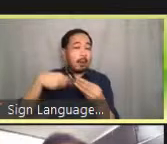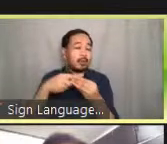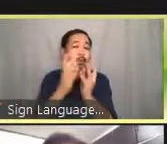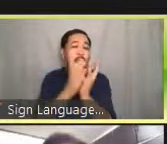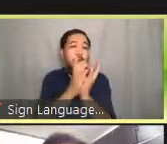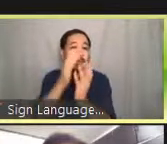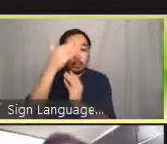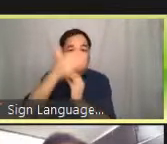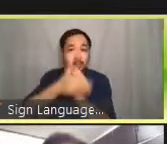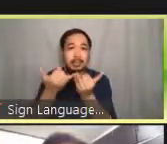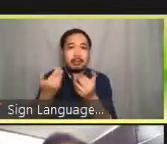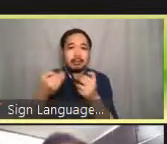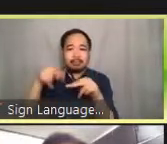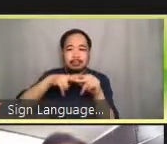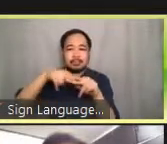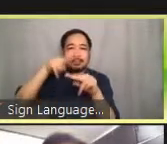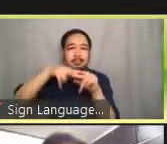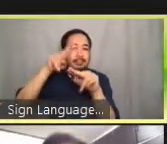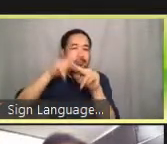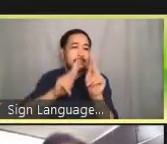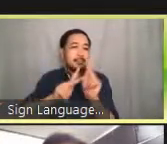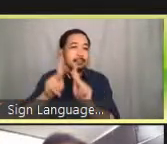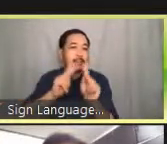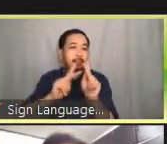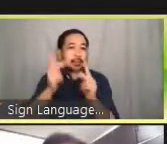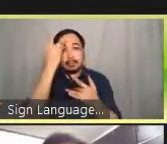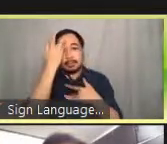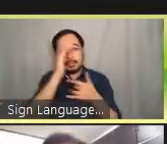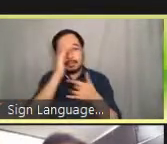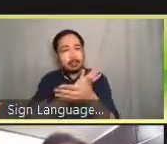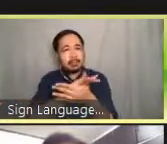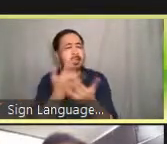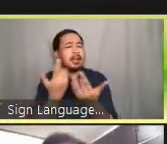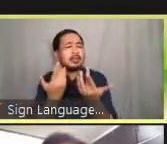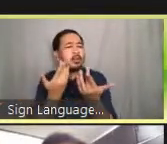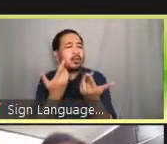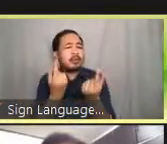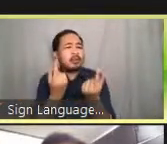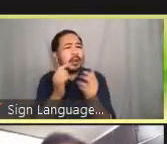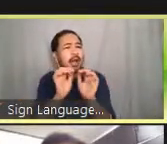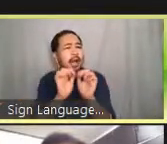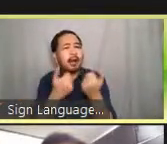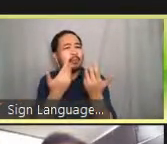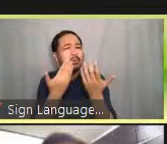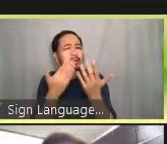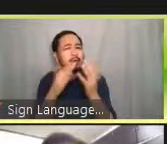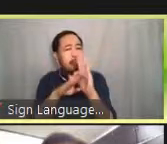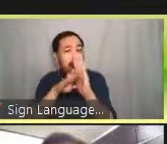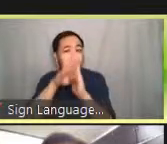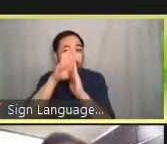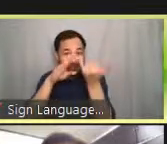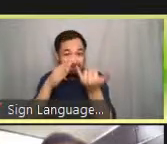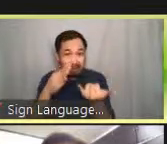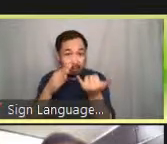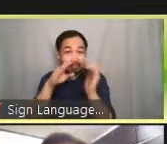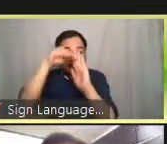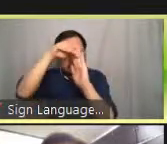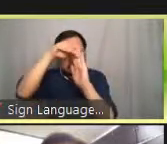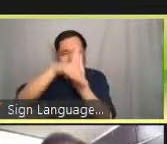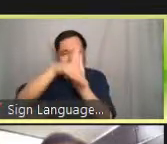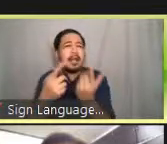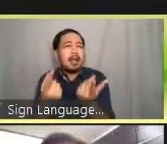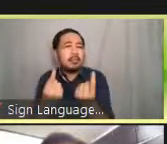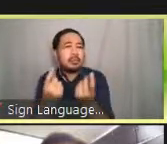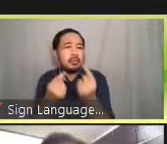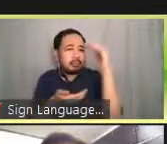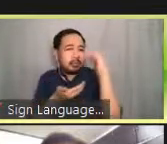tumataas ang mga So ano po yung best way para i-manage na yan? So hopefully, one way from this talk